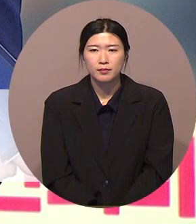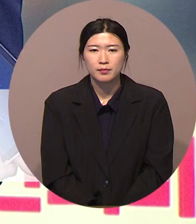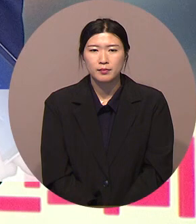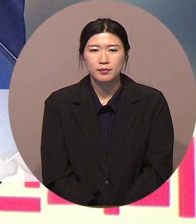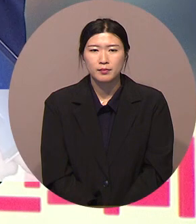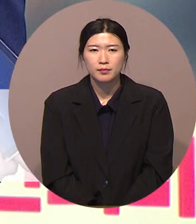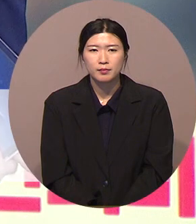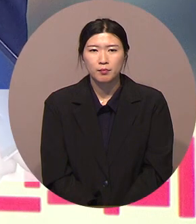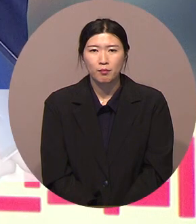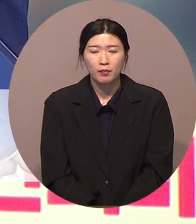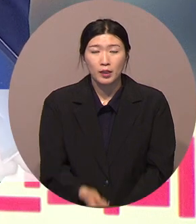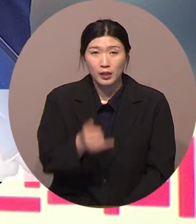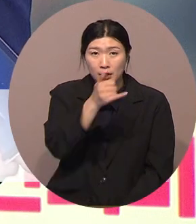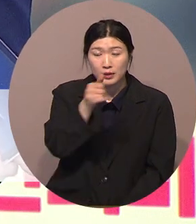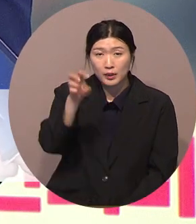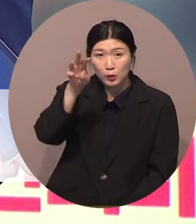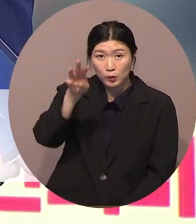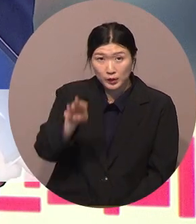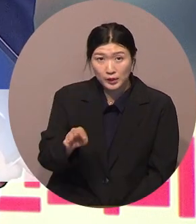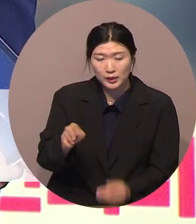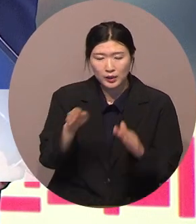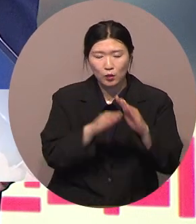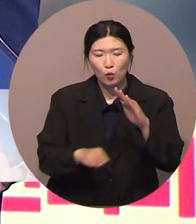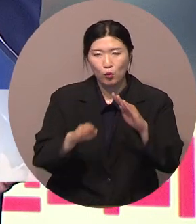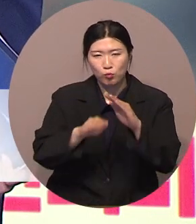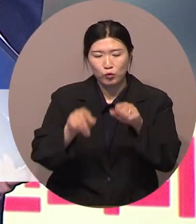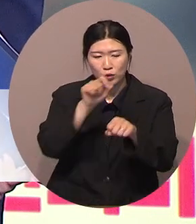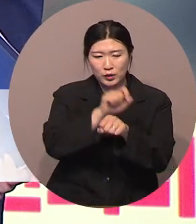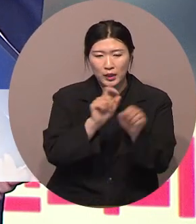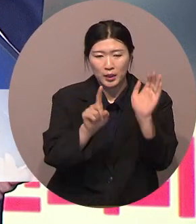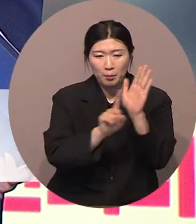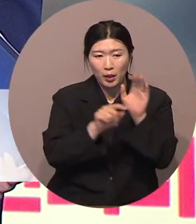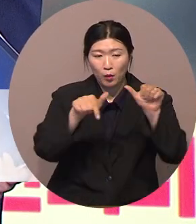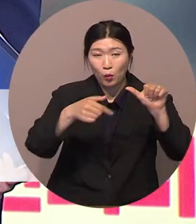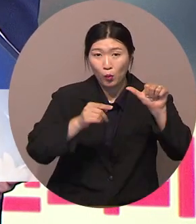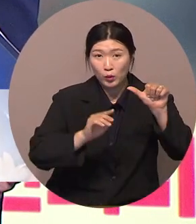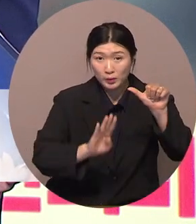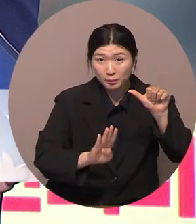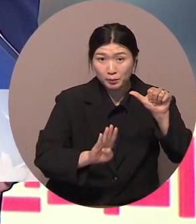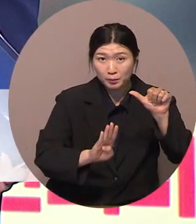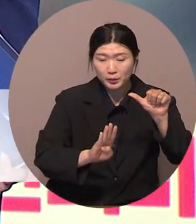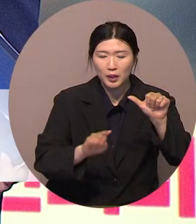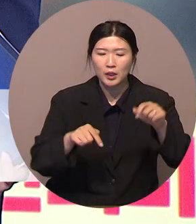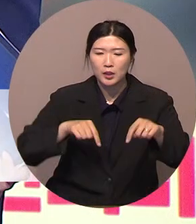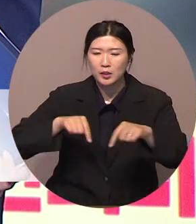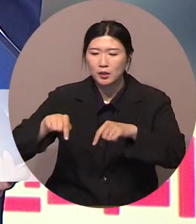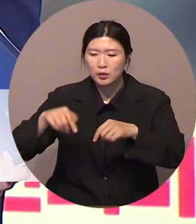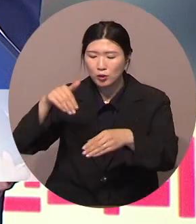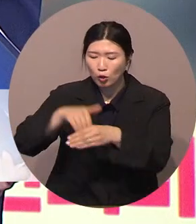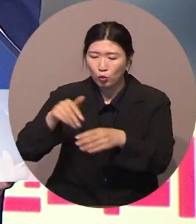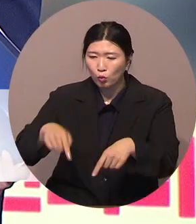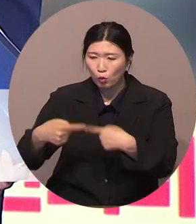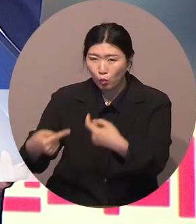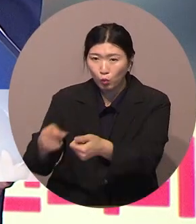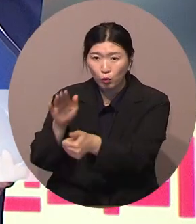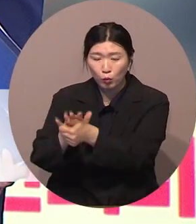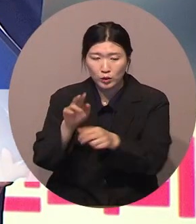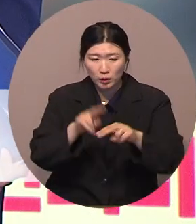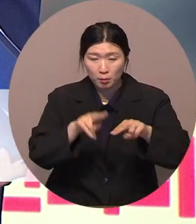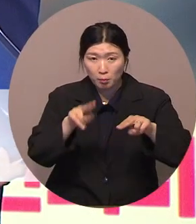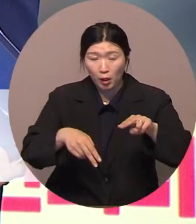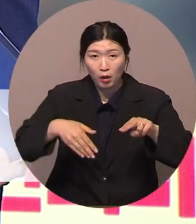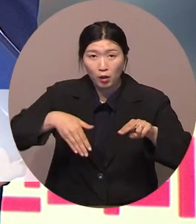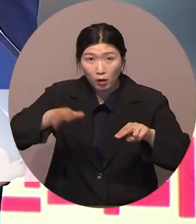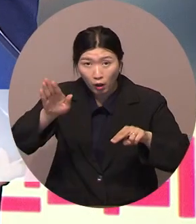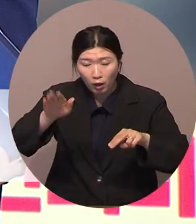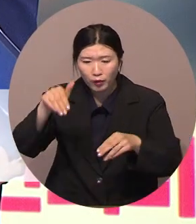있니다 세종시의 개방형 공모직 5급 사무관이 여당의 총선을 돕겠다며 임기 도중 그만뒀다가